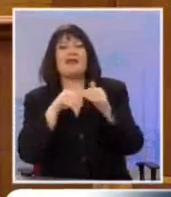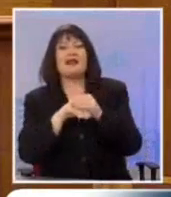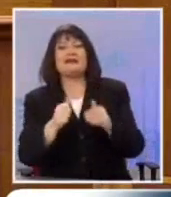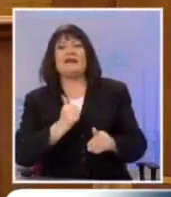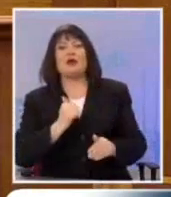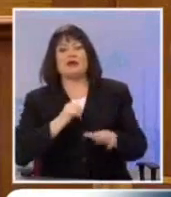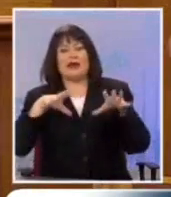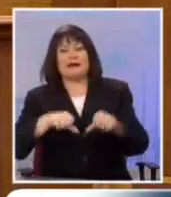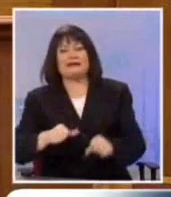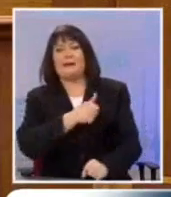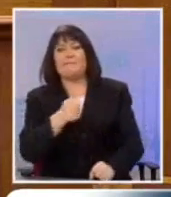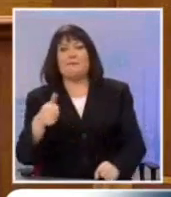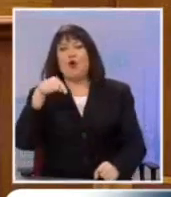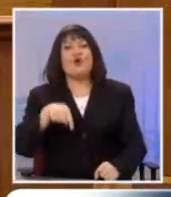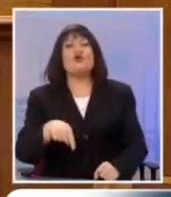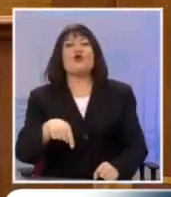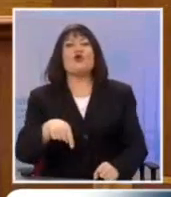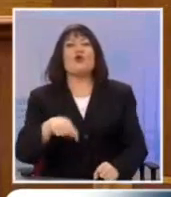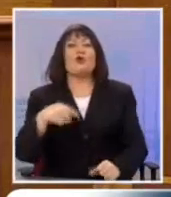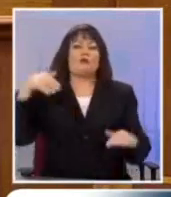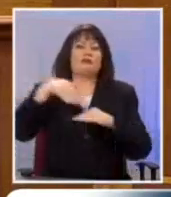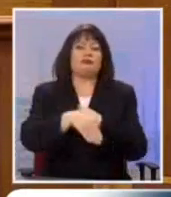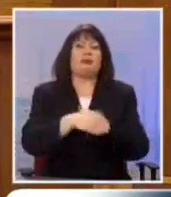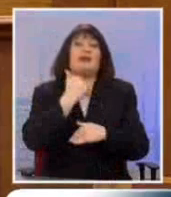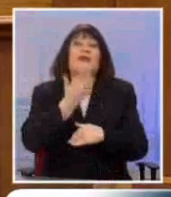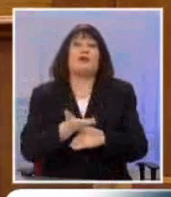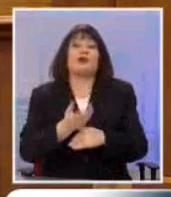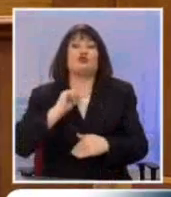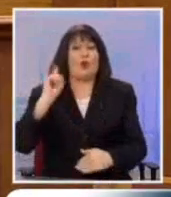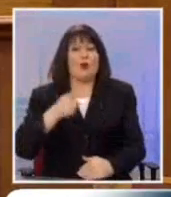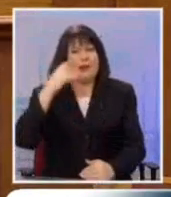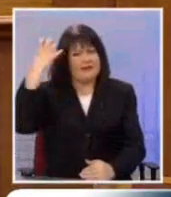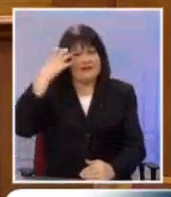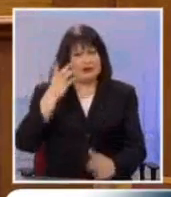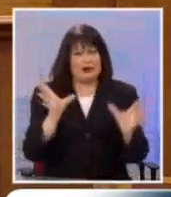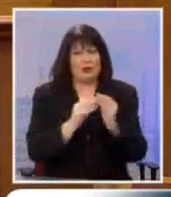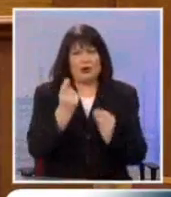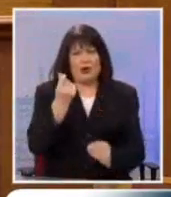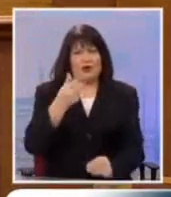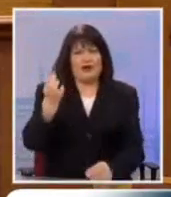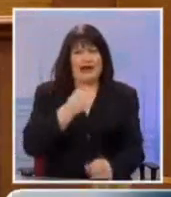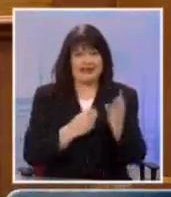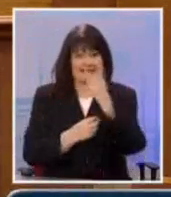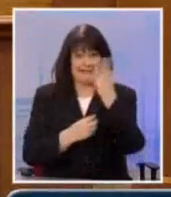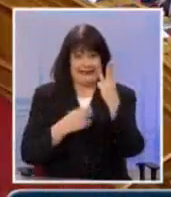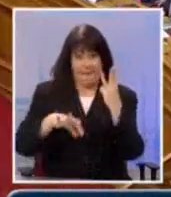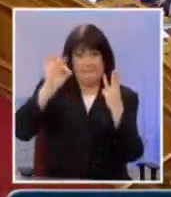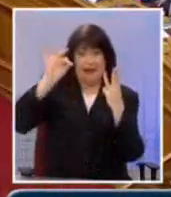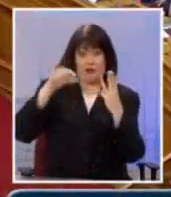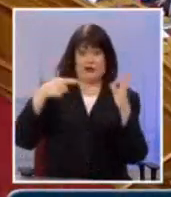ιδιωτικές μόνο σε μια τόσο μεγάλη ύφεση. Συμφωνούν κιόλας ότι έχουμε μόνο τρεις περιπτώσεις μετά